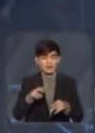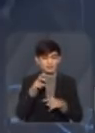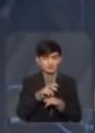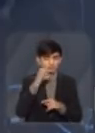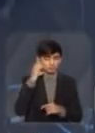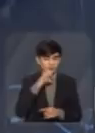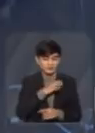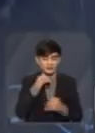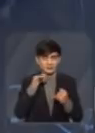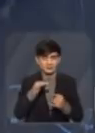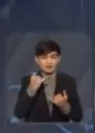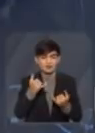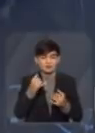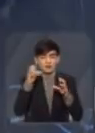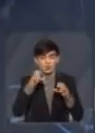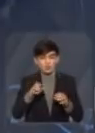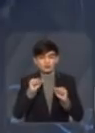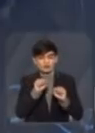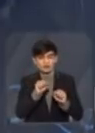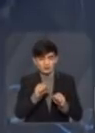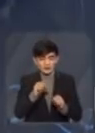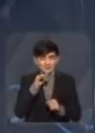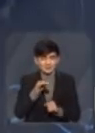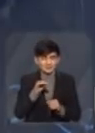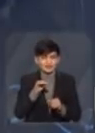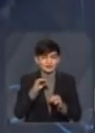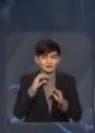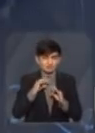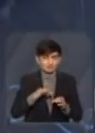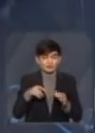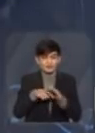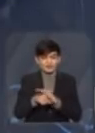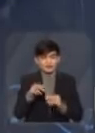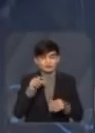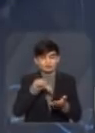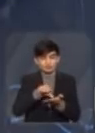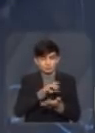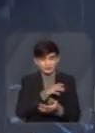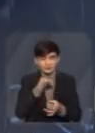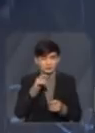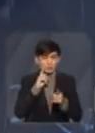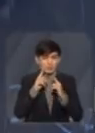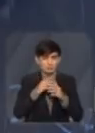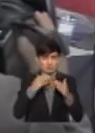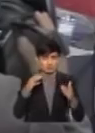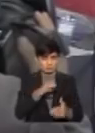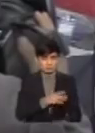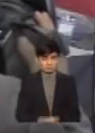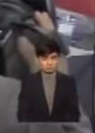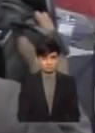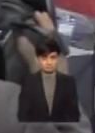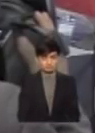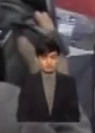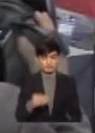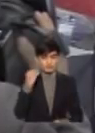Ал бүгін заңгерлер мен құқық қорғау саласының мамандарымен қатысуымен өңірде үлкен кеңес өтті.